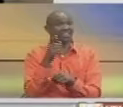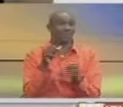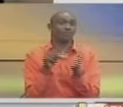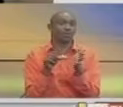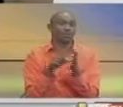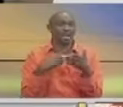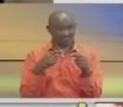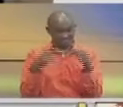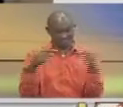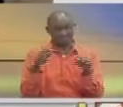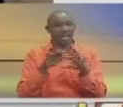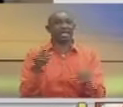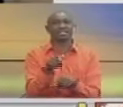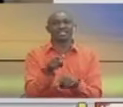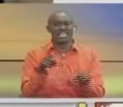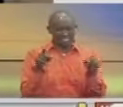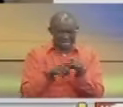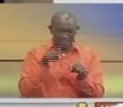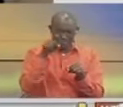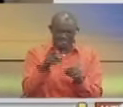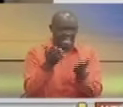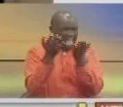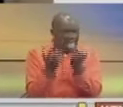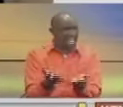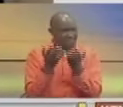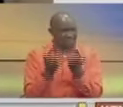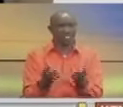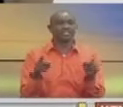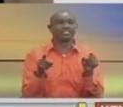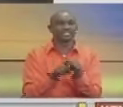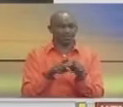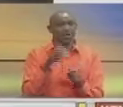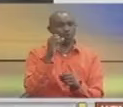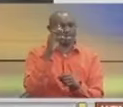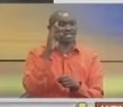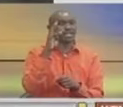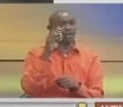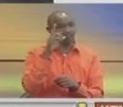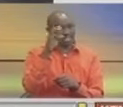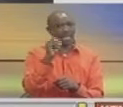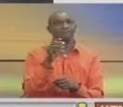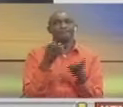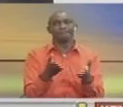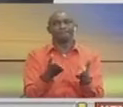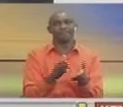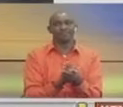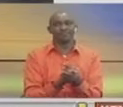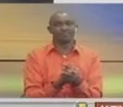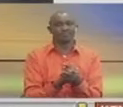kwamba hoja hii ndio iliyopewa uzito katika mikutano ya hadhira ya ODM. Rift